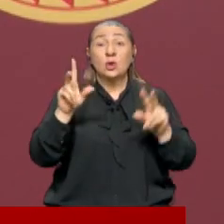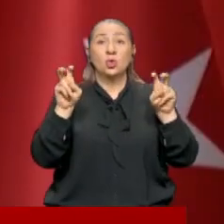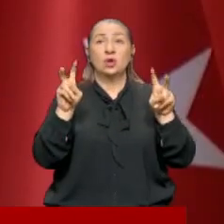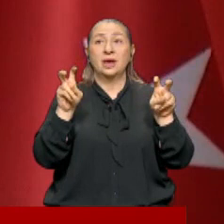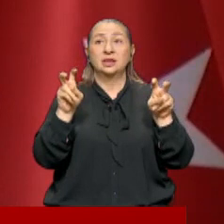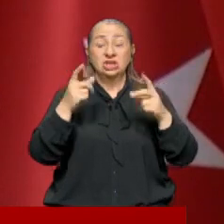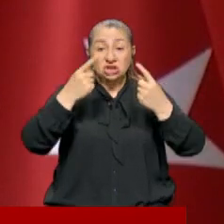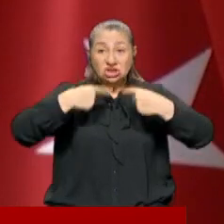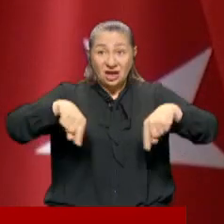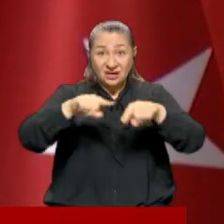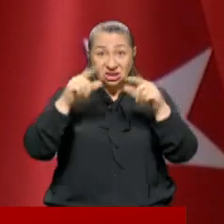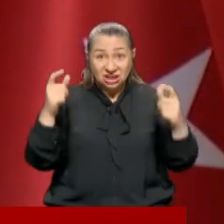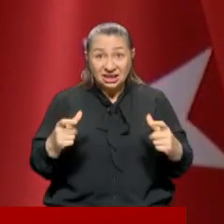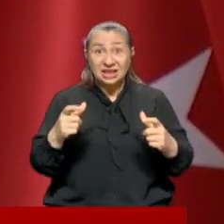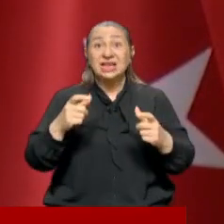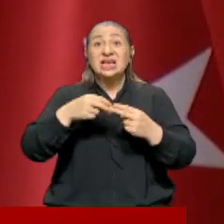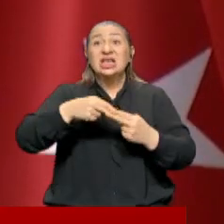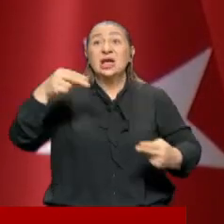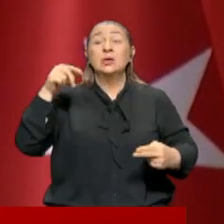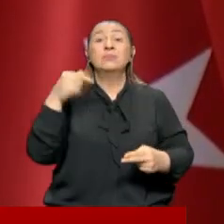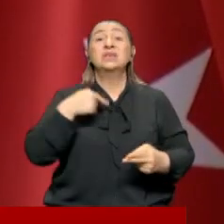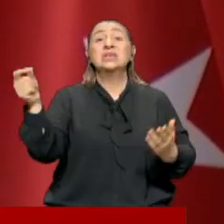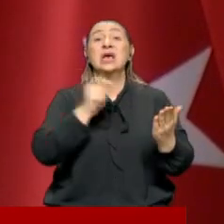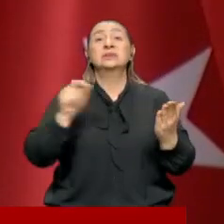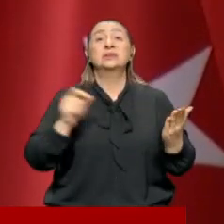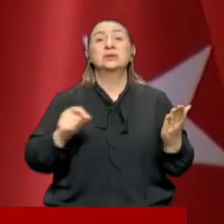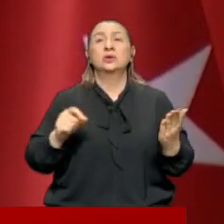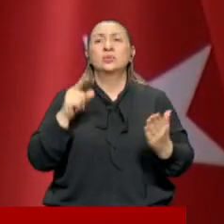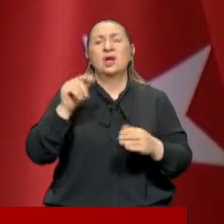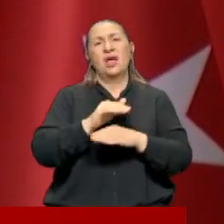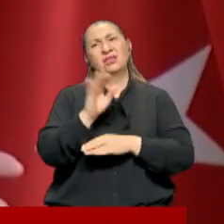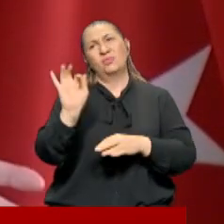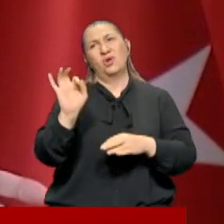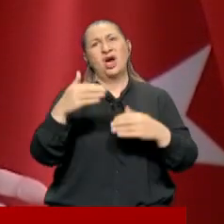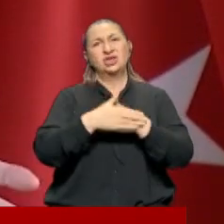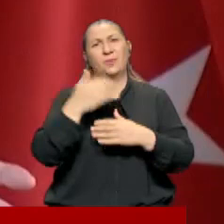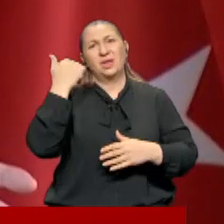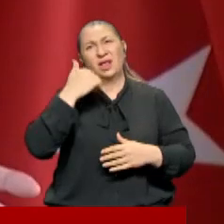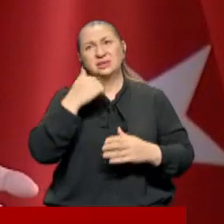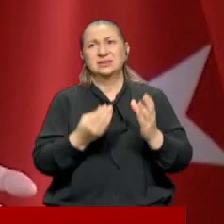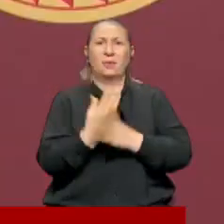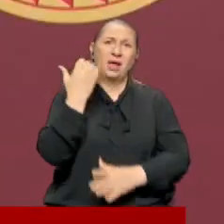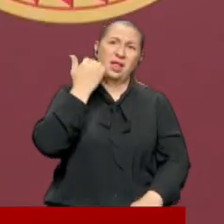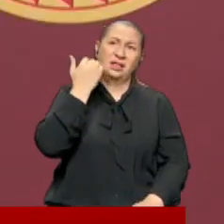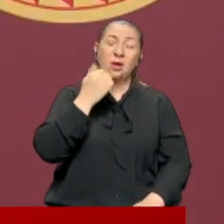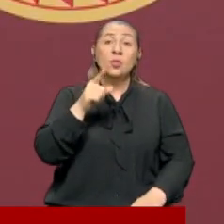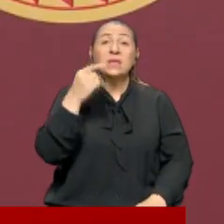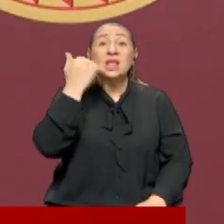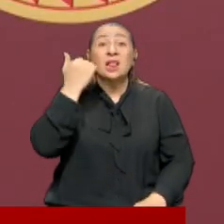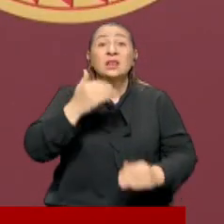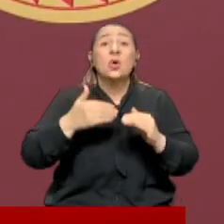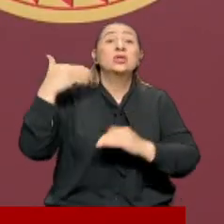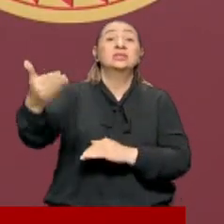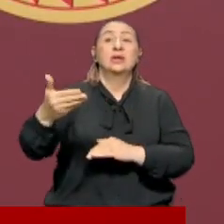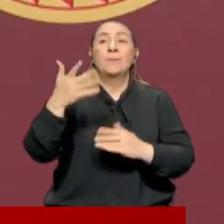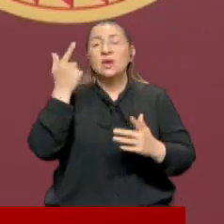konular. Çevreciliğin destanını bu ülkede biz yazdık. Bunların hayatı bu. Akşam yalan, sabah yalan. Bu bir yalan ötesilik.